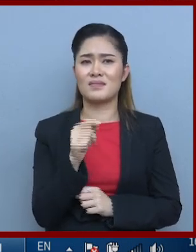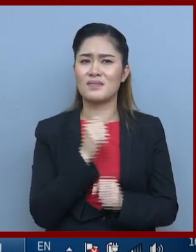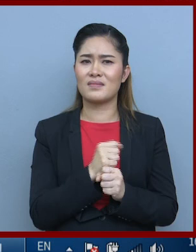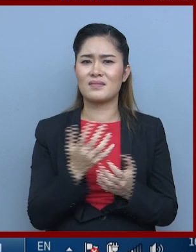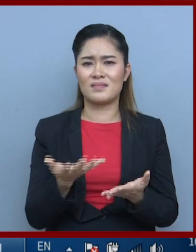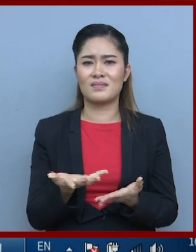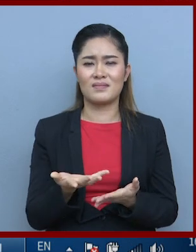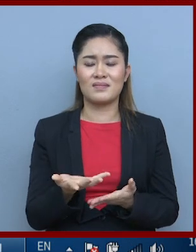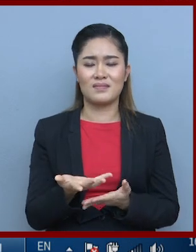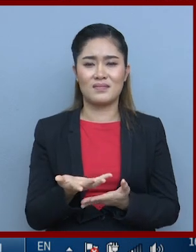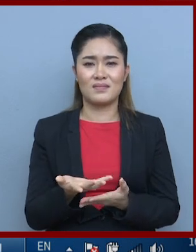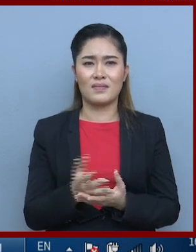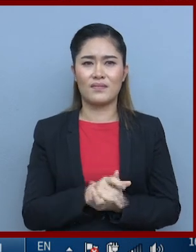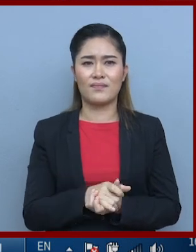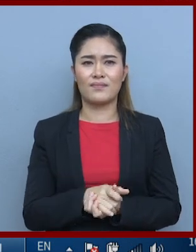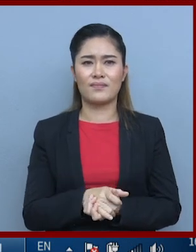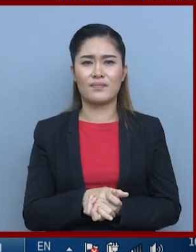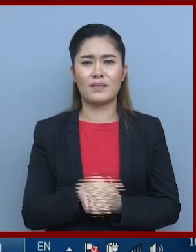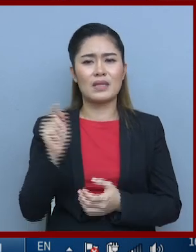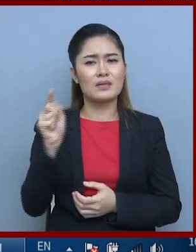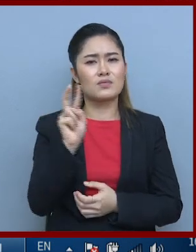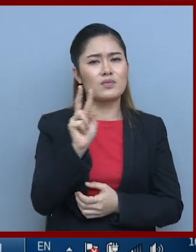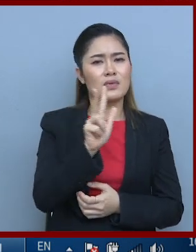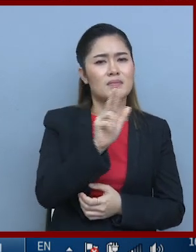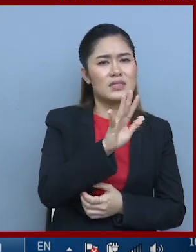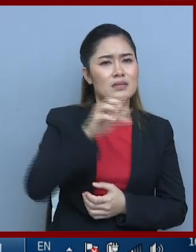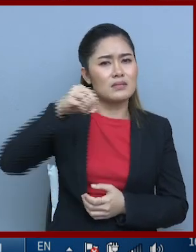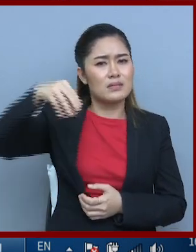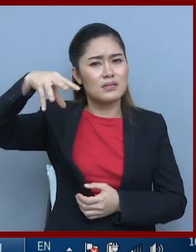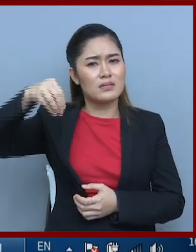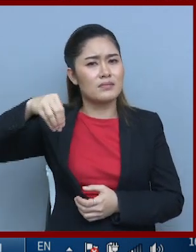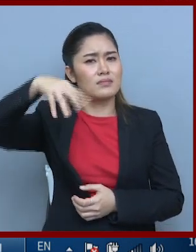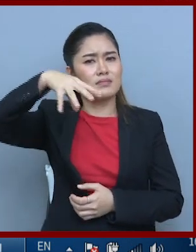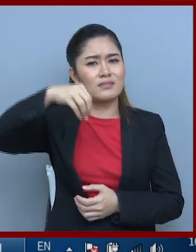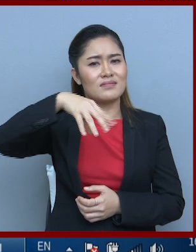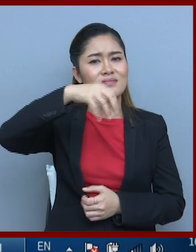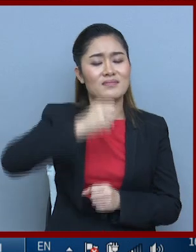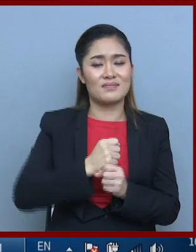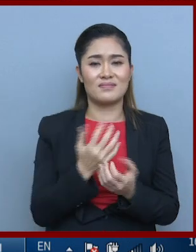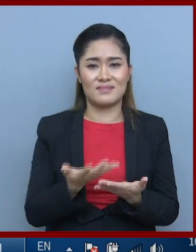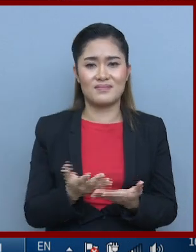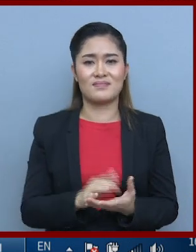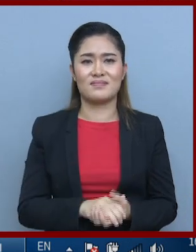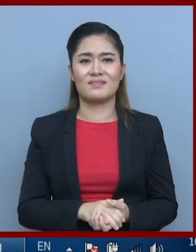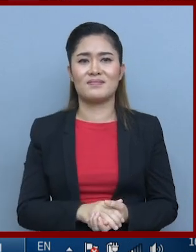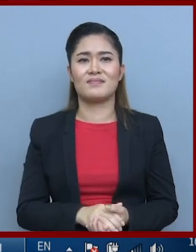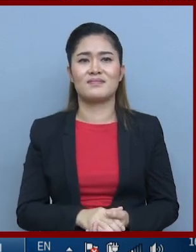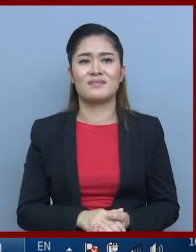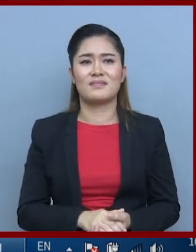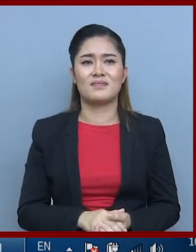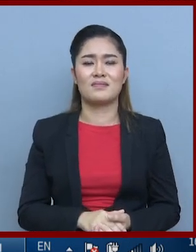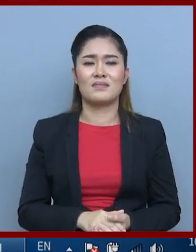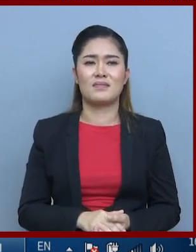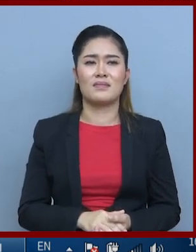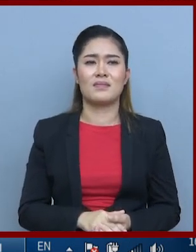เขาจะทำการเรียกว่า1 2 3อะไรเนี่ยจะทำให้ตัวนี้ติดเนี่ยทำยังไงนะก็คือเขานำ